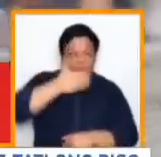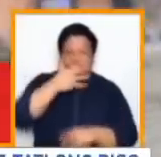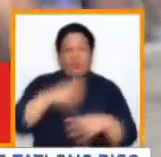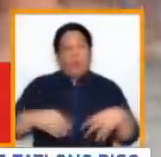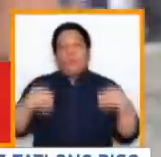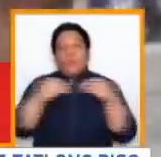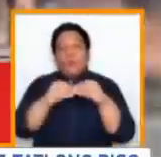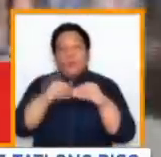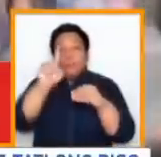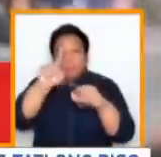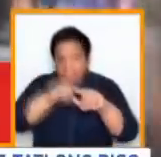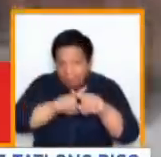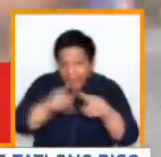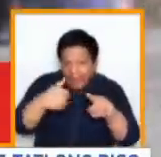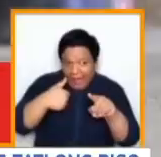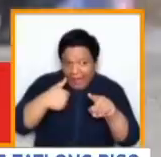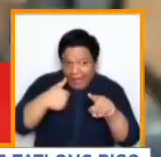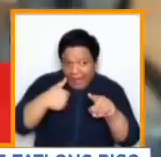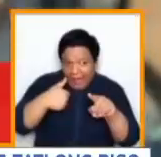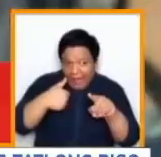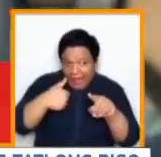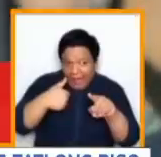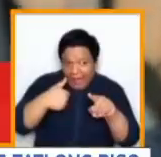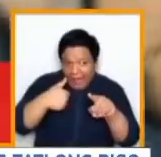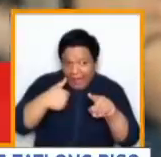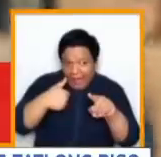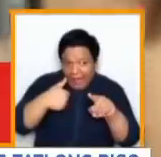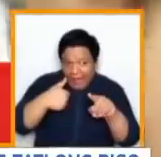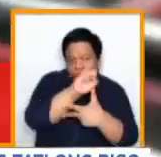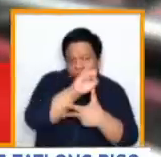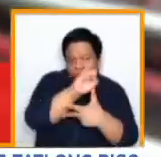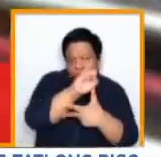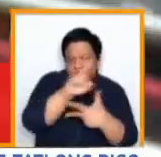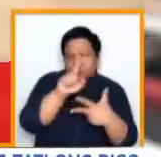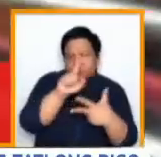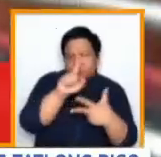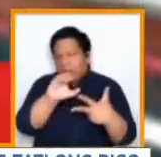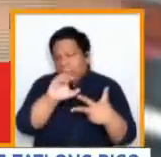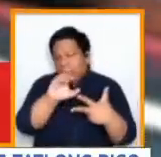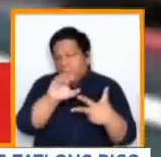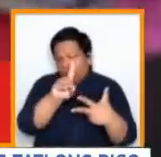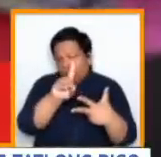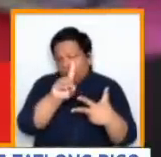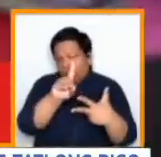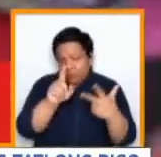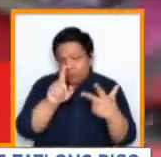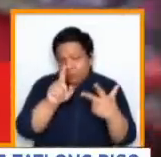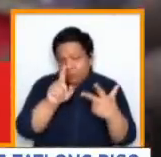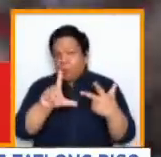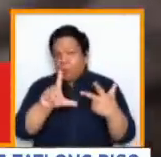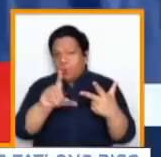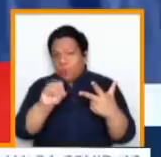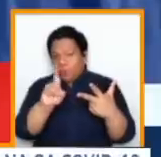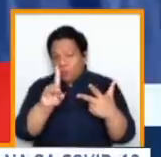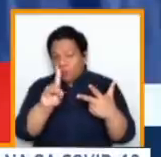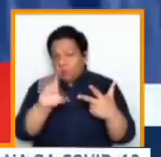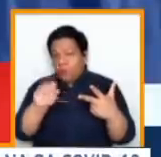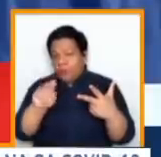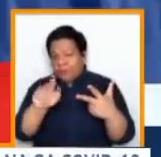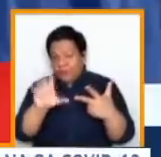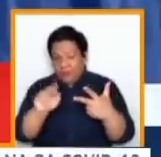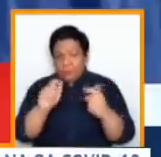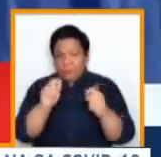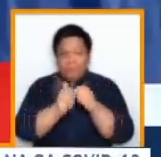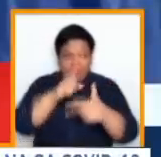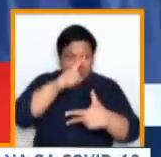closed, crowded at close contact spaces, o sa mga sarado o kulob, siksikan at sa mga sitwasyong may close contact. I was